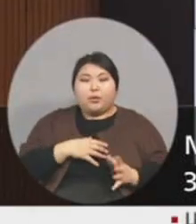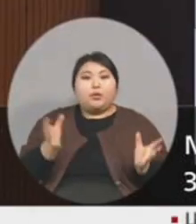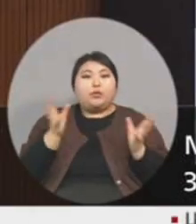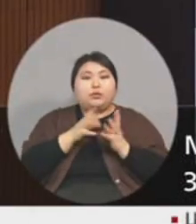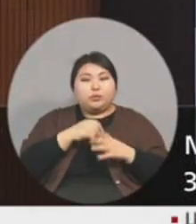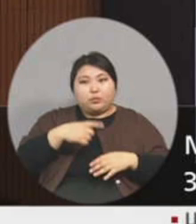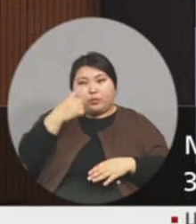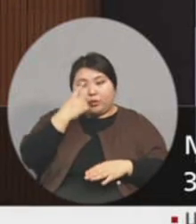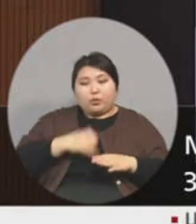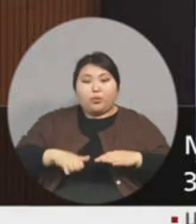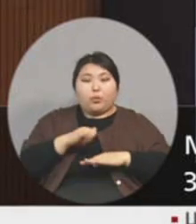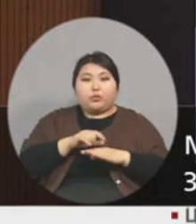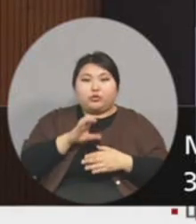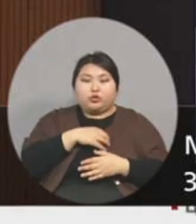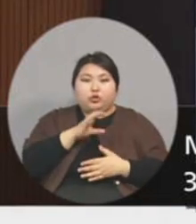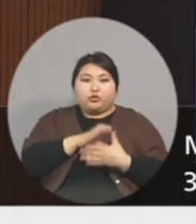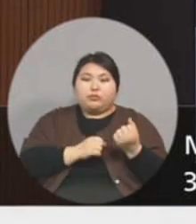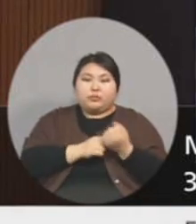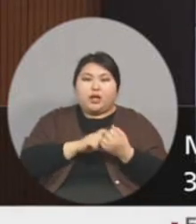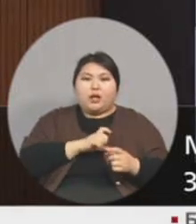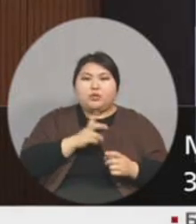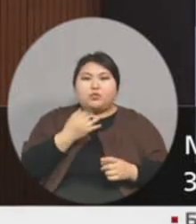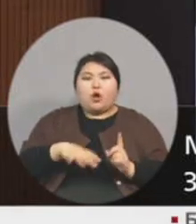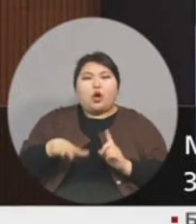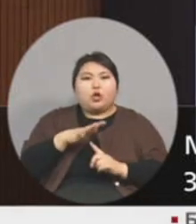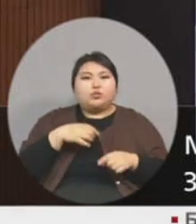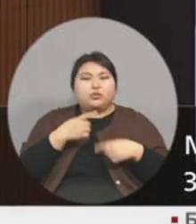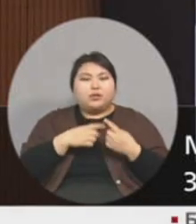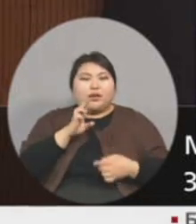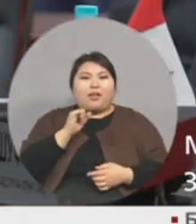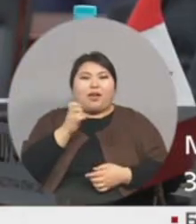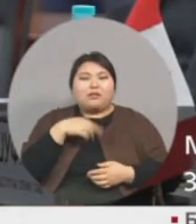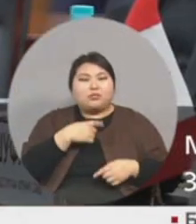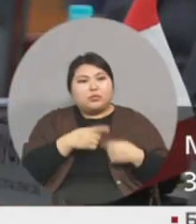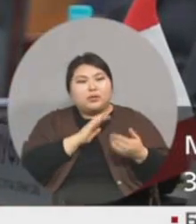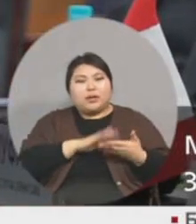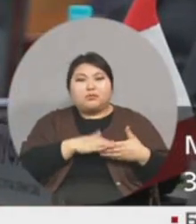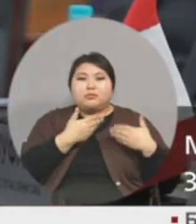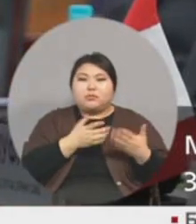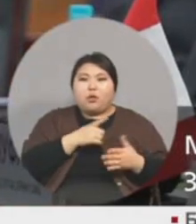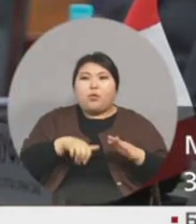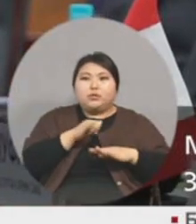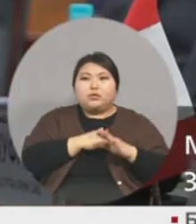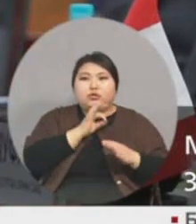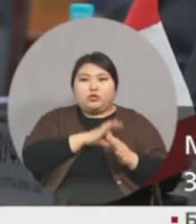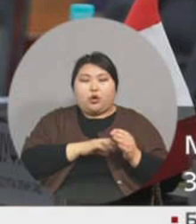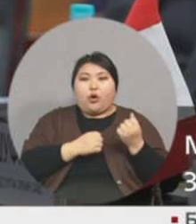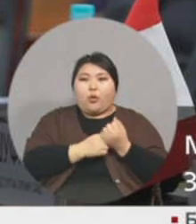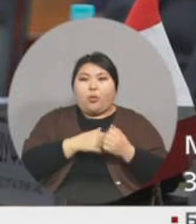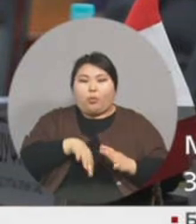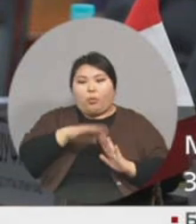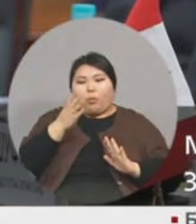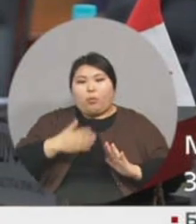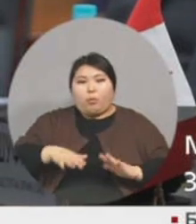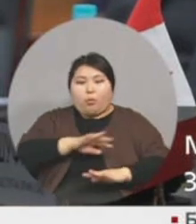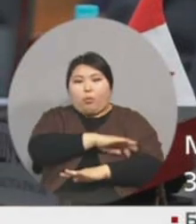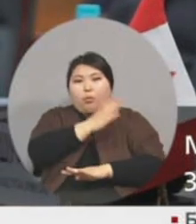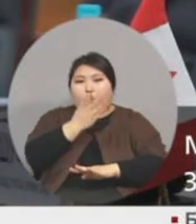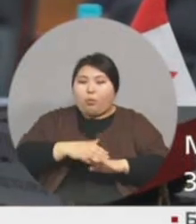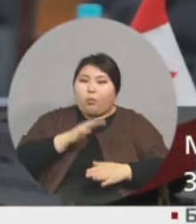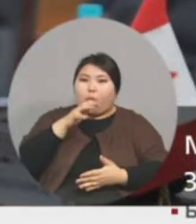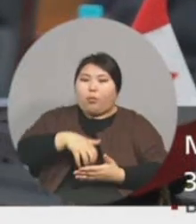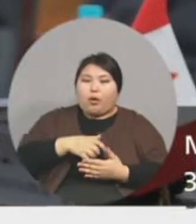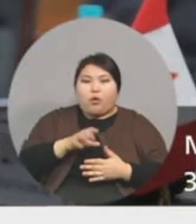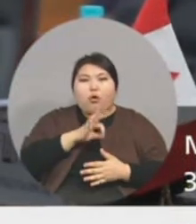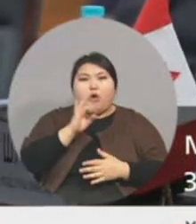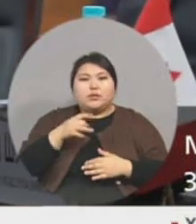уулзалтын үеэр Монгол улстай хөрөнгө оруулалтын эрхцүү орчны талаар Канадын талд танилцуулж, тус улсын хөрөнгө оруулалтыг уул уурхагаас бусад салбарт нэмэгдүүлэх